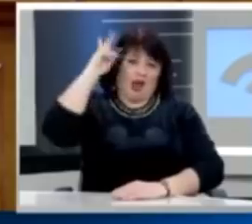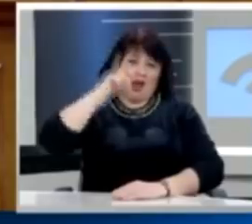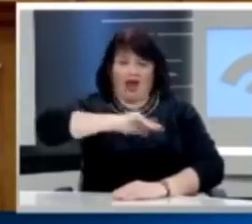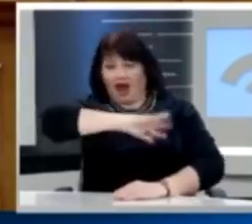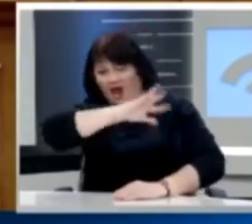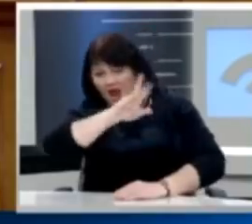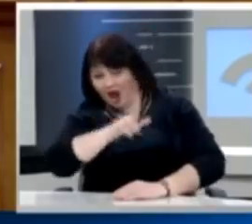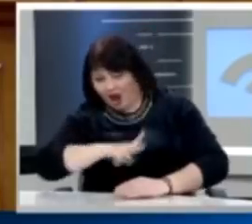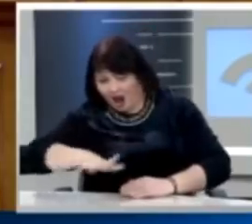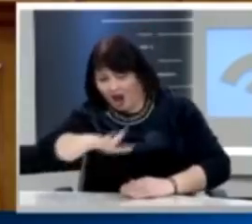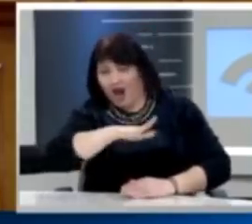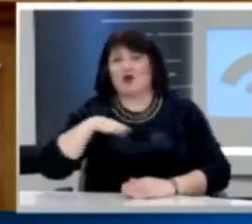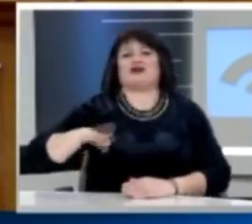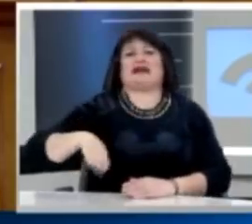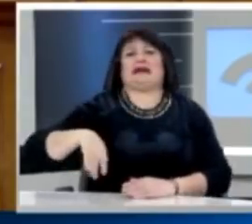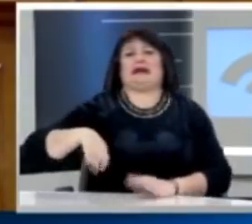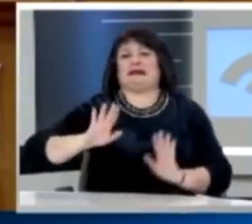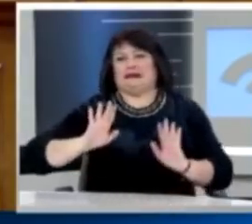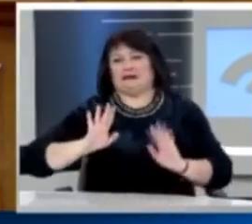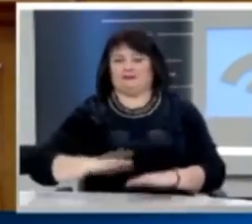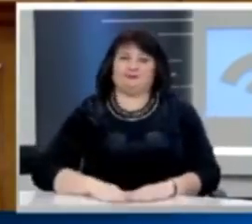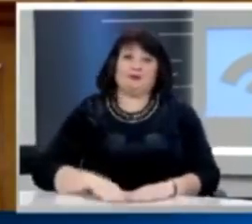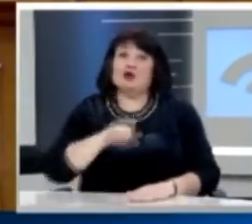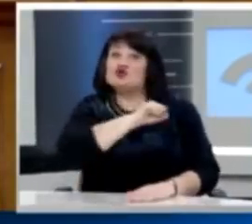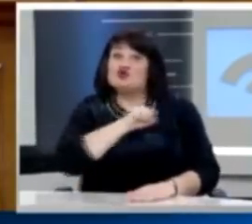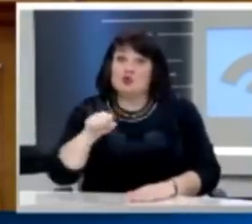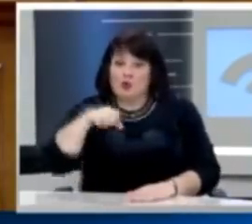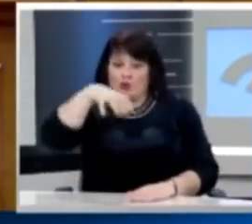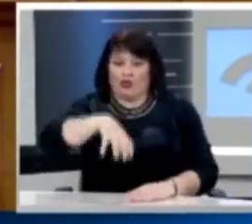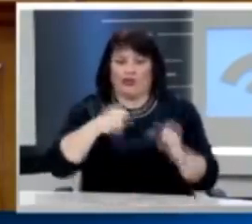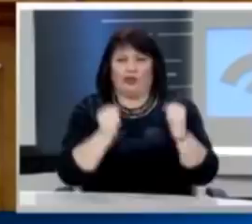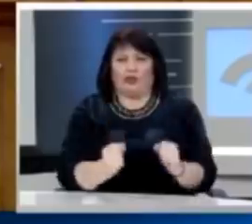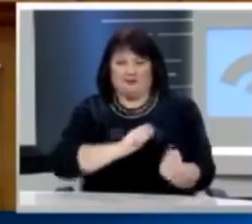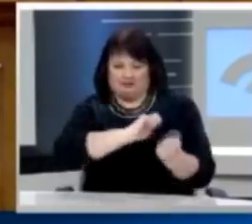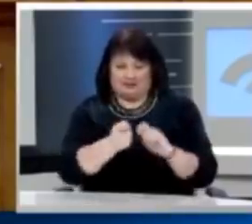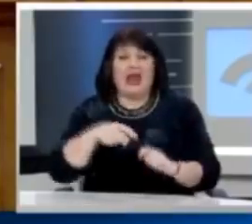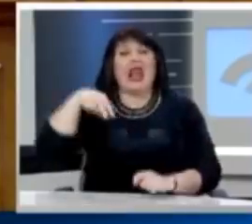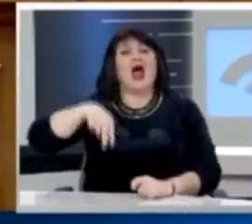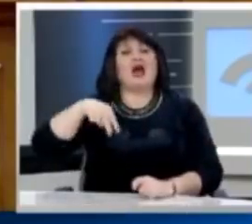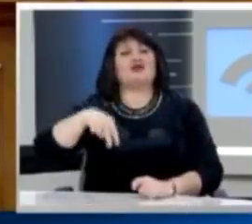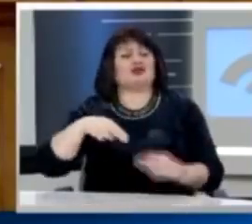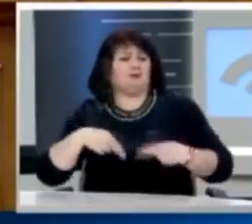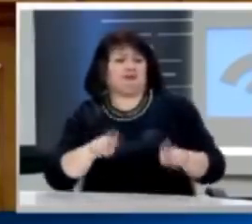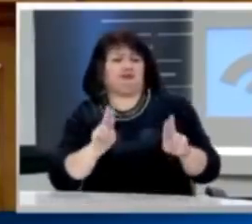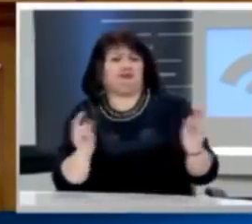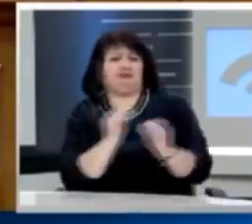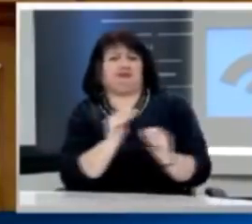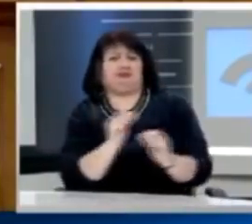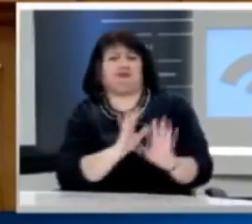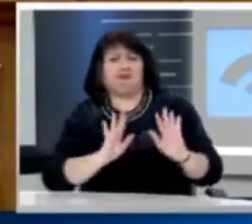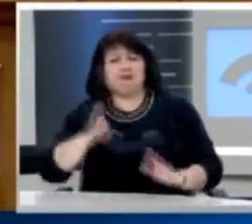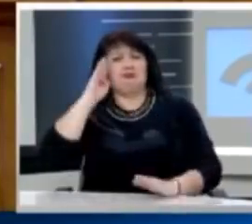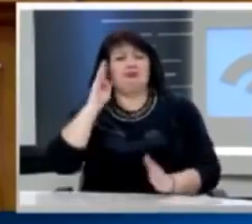την Κρήτη, με επέκταση της βάσης της Σούδας, μεταφορά ντρόουν στη Λάρισα, δημιουργία βάσης